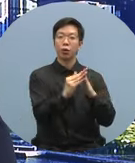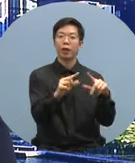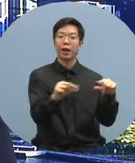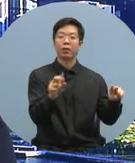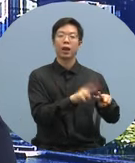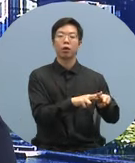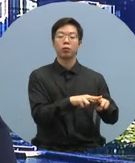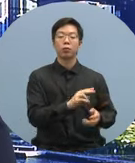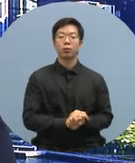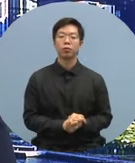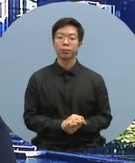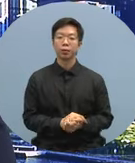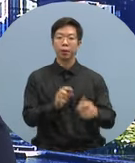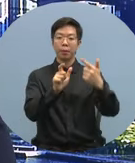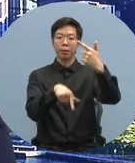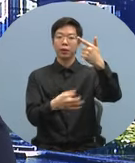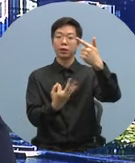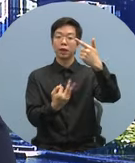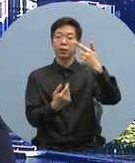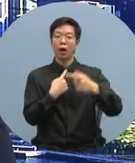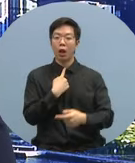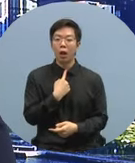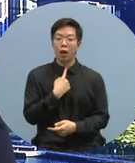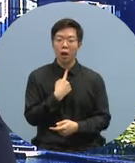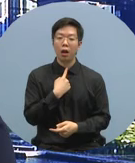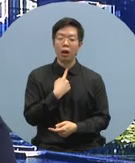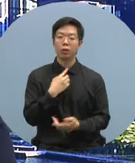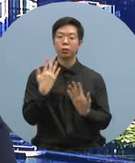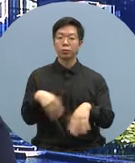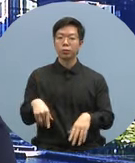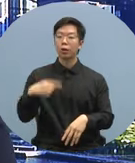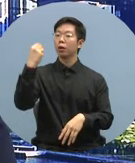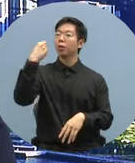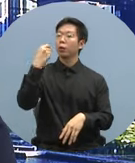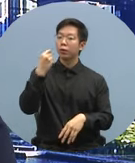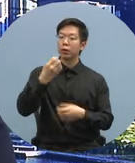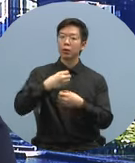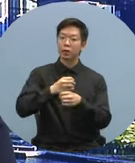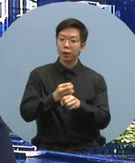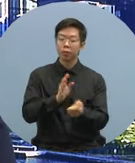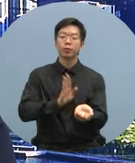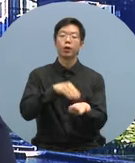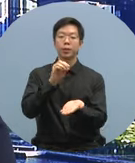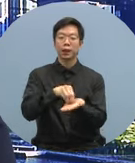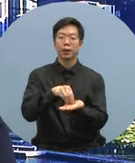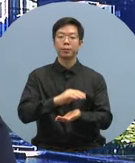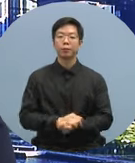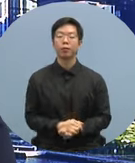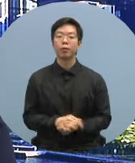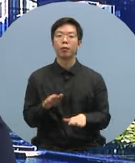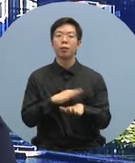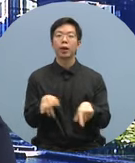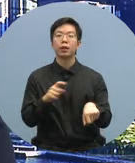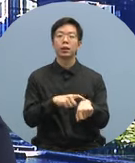月30號就係有啲咳啦，咁所以佢都留咗個樣本啦，咁就係陽性個案嘅，咁佢平時